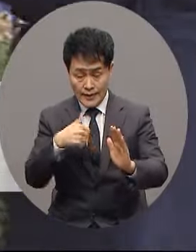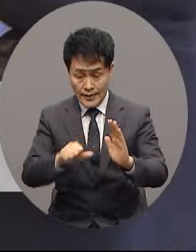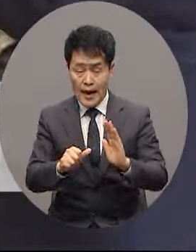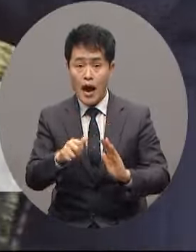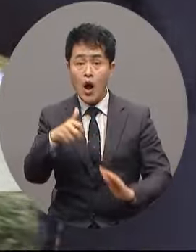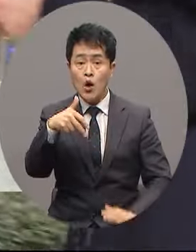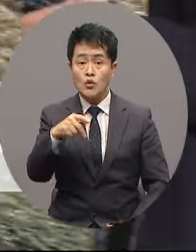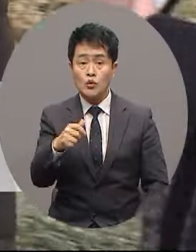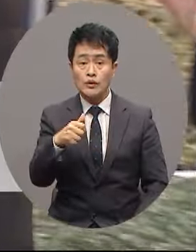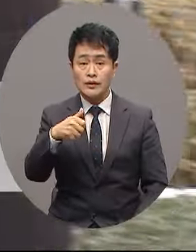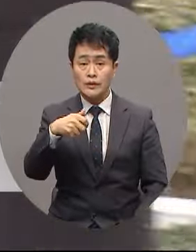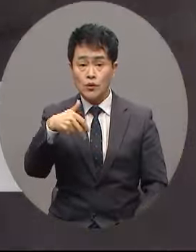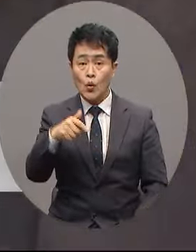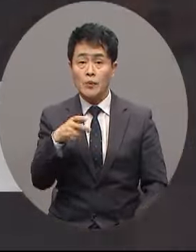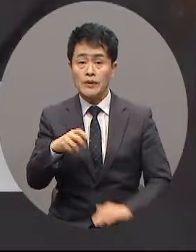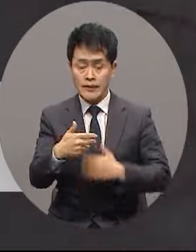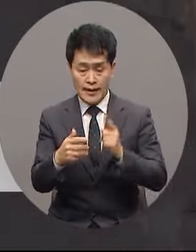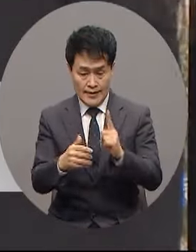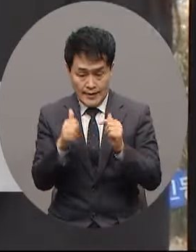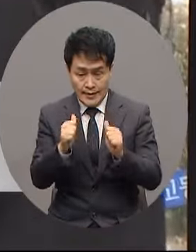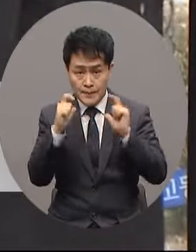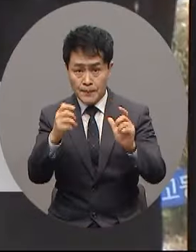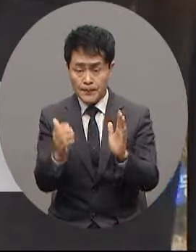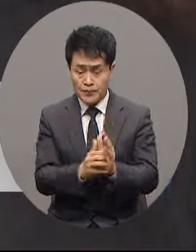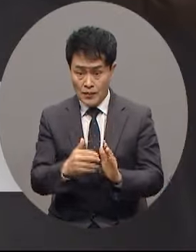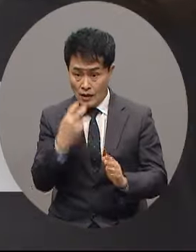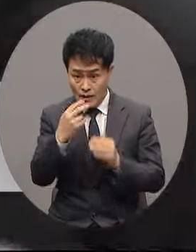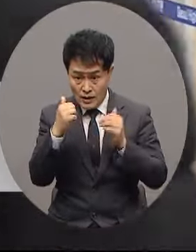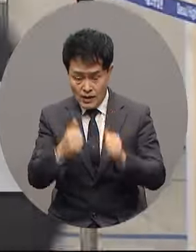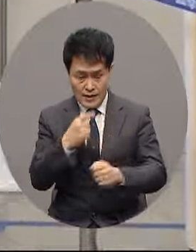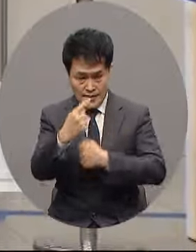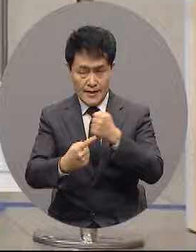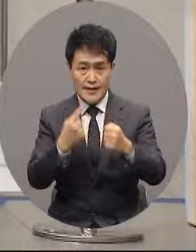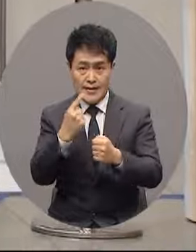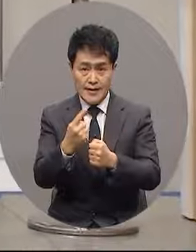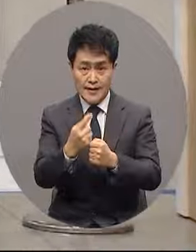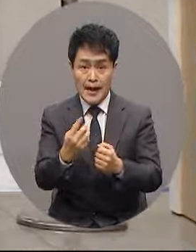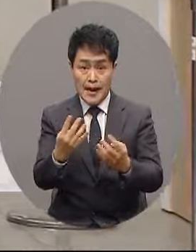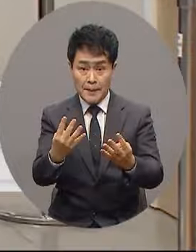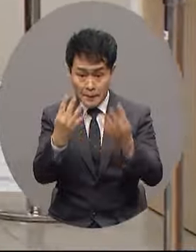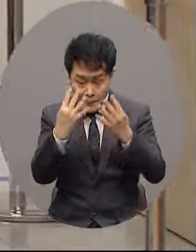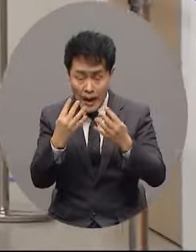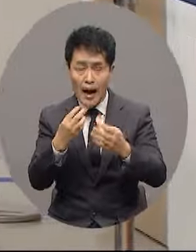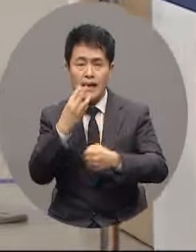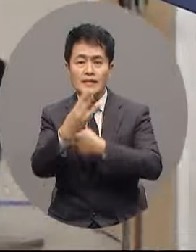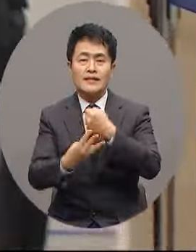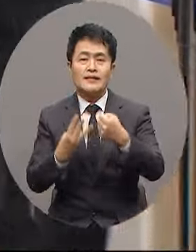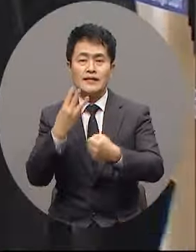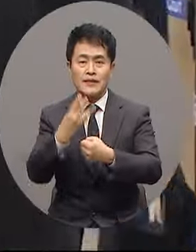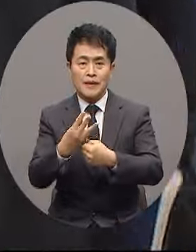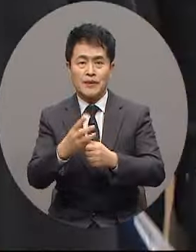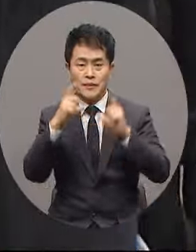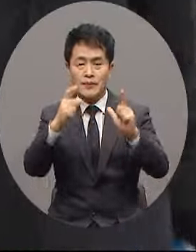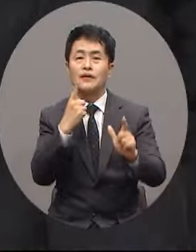판결을 선고합니다 앞서 검찰은 조씨에게 징역 1년에 집행유에 3년을